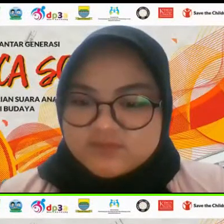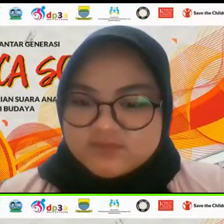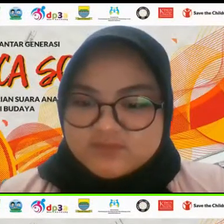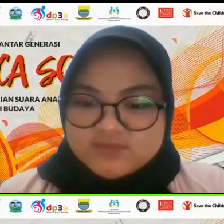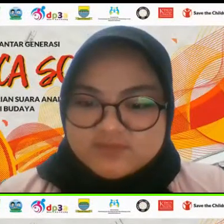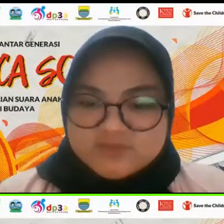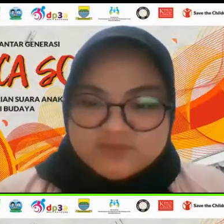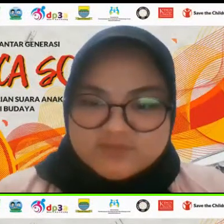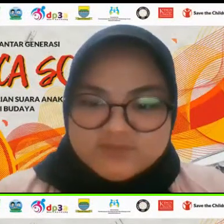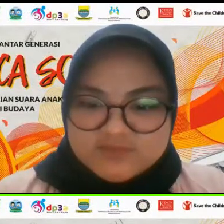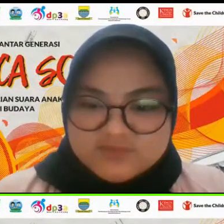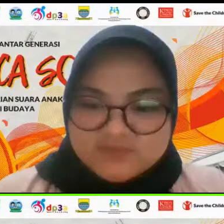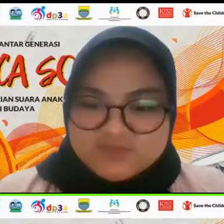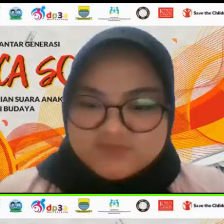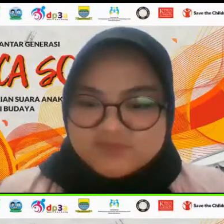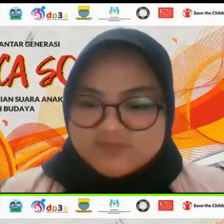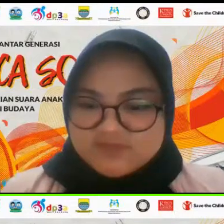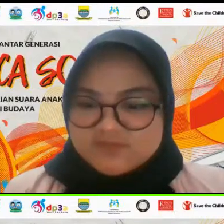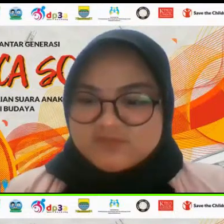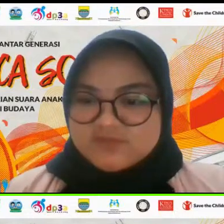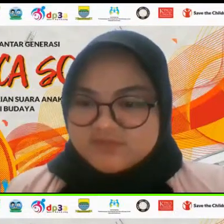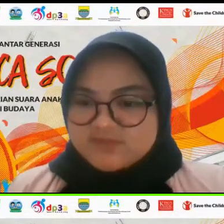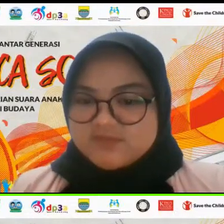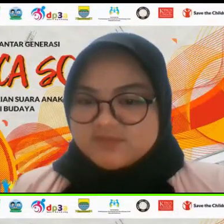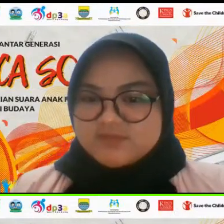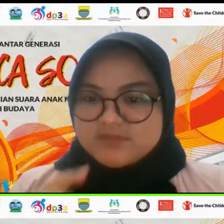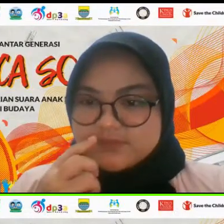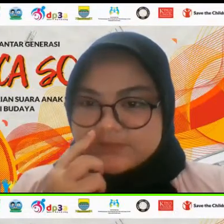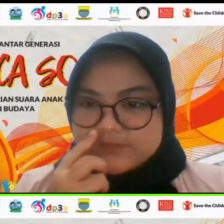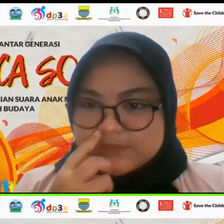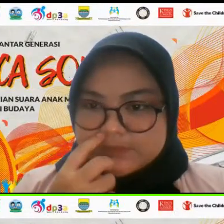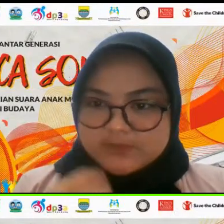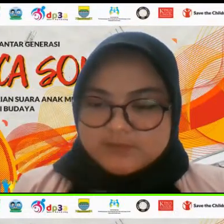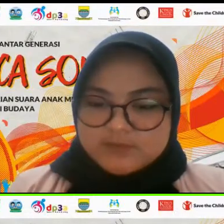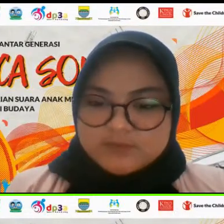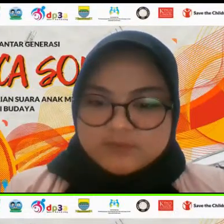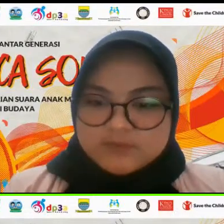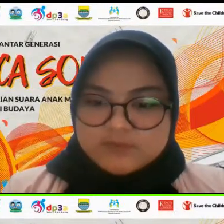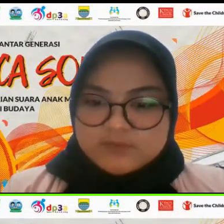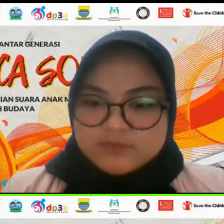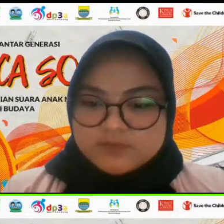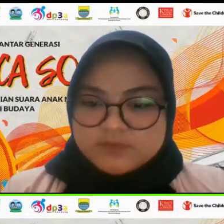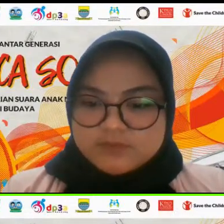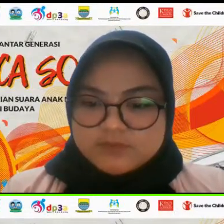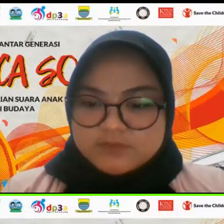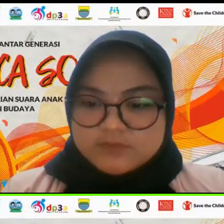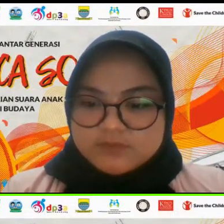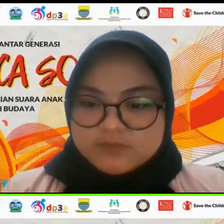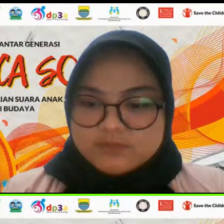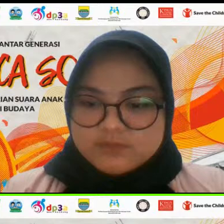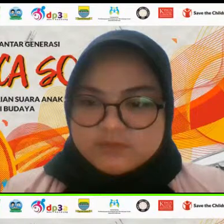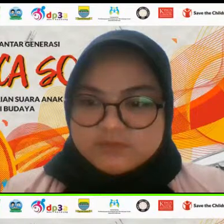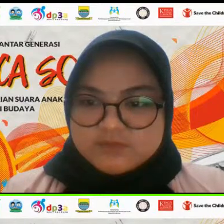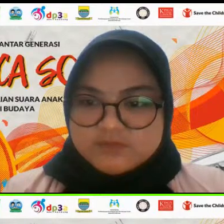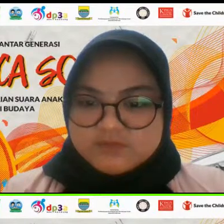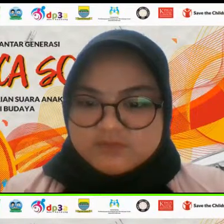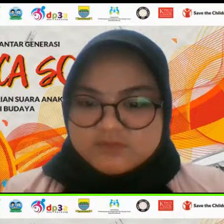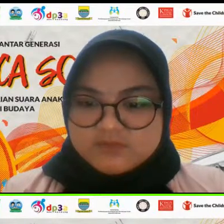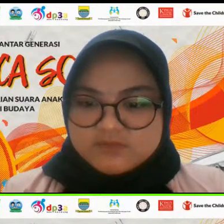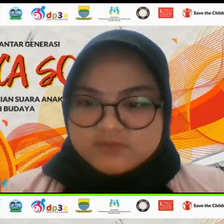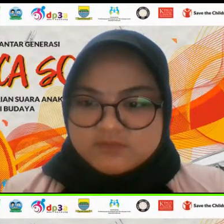godok, kemudian dibahas juga di Genpis gitu loh, digabungkan dengan juga 7 komunitas yang lain gitu. Nah,